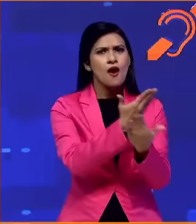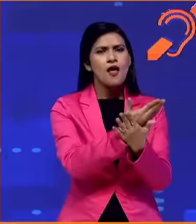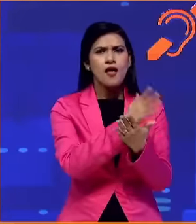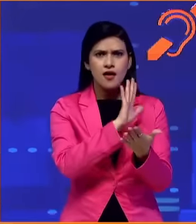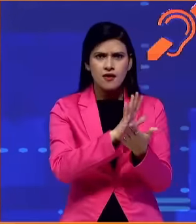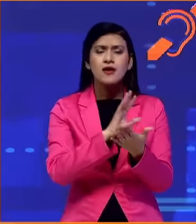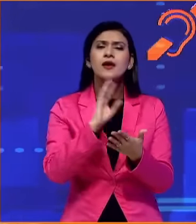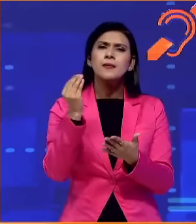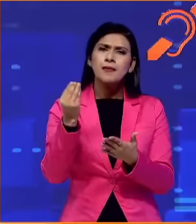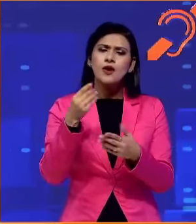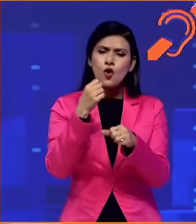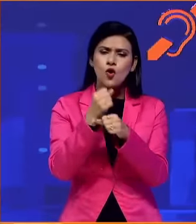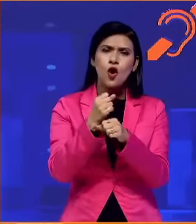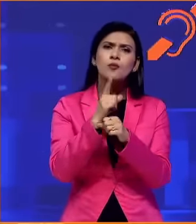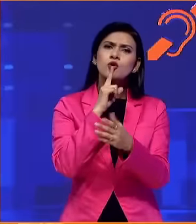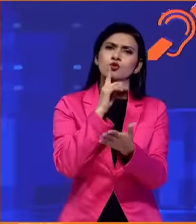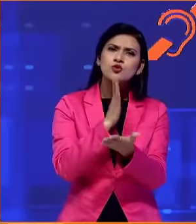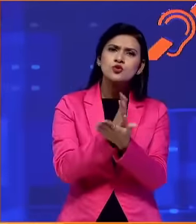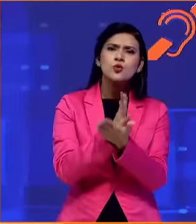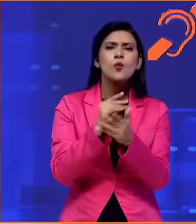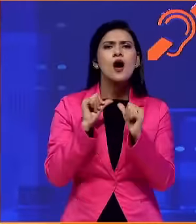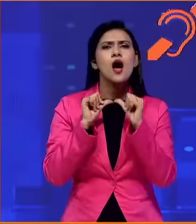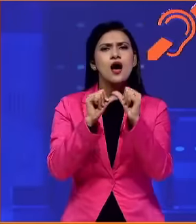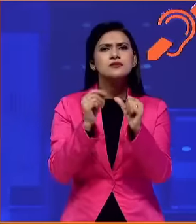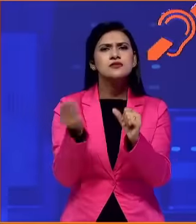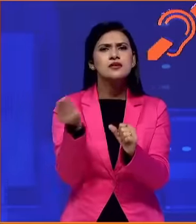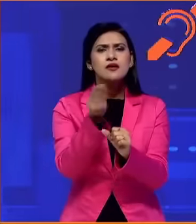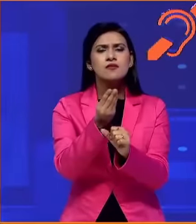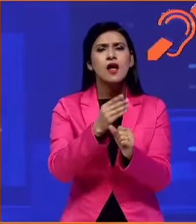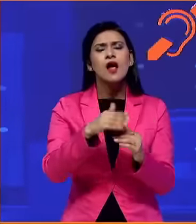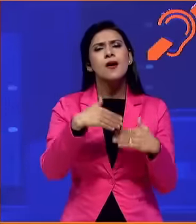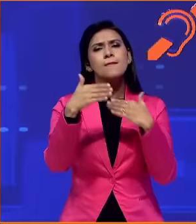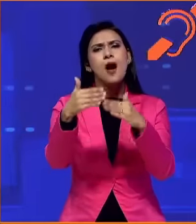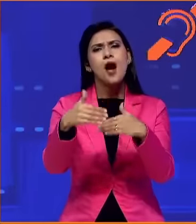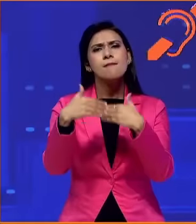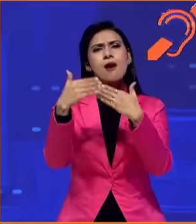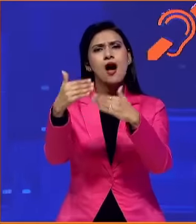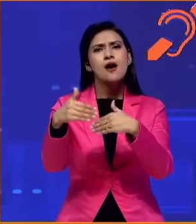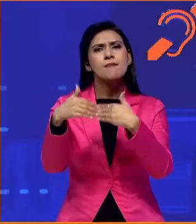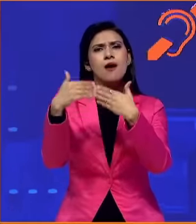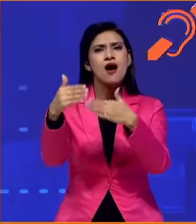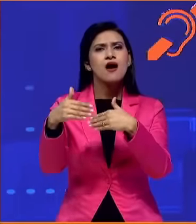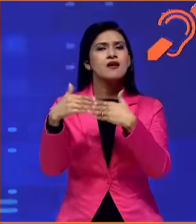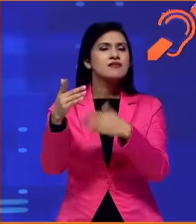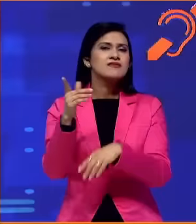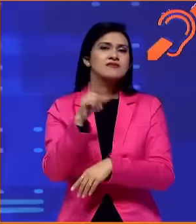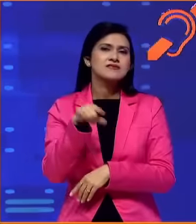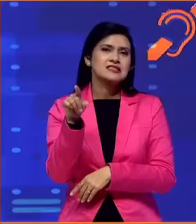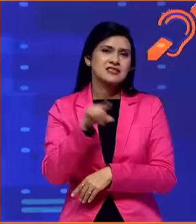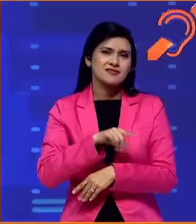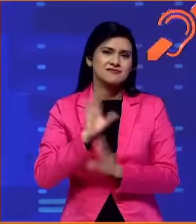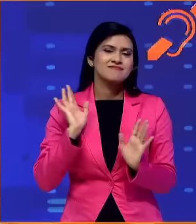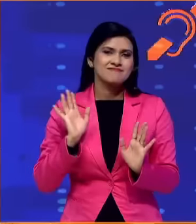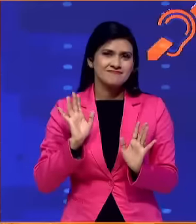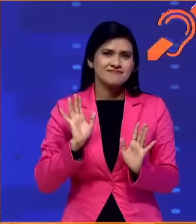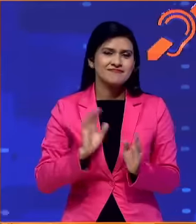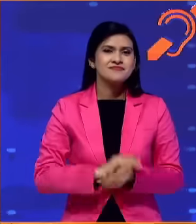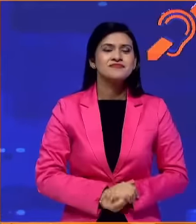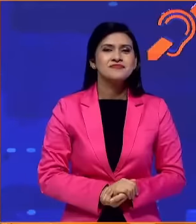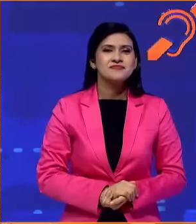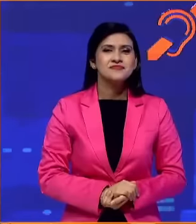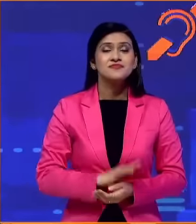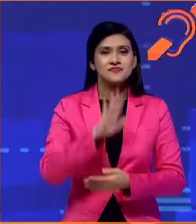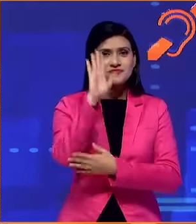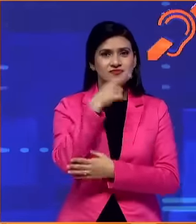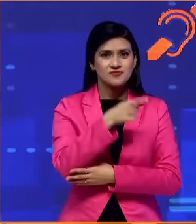कोईमानदारीसेजवाबदेनाचाहिए। मामलासुलझजाएगा।लेकिनइसमेंदेरीकरना ,यहयावहकरना,विवादोंकेजन्मकाकारणबनताहै। हमजनतासेसवालपूछतेहैं। कमलनाथ